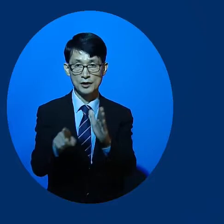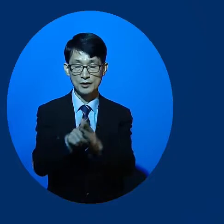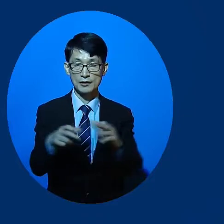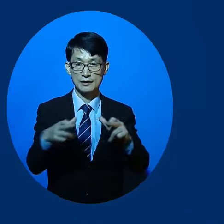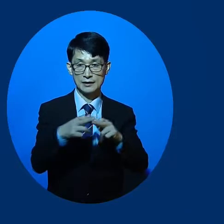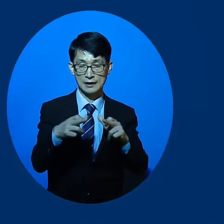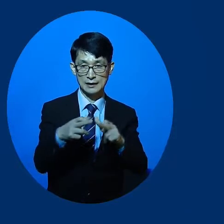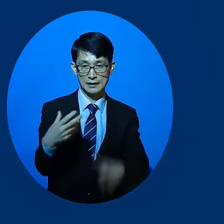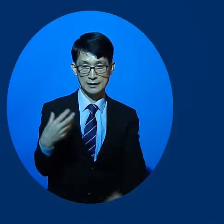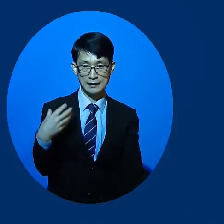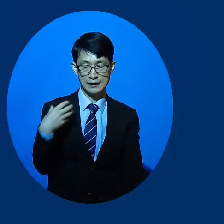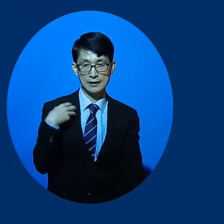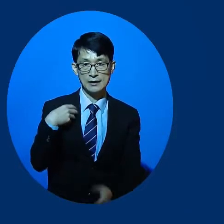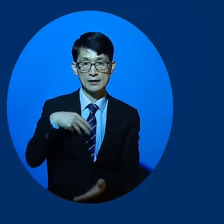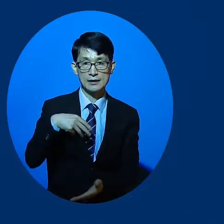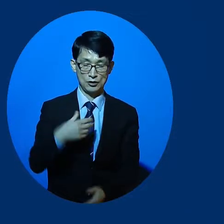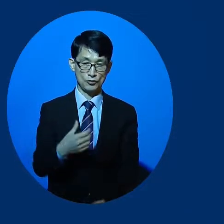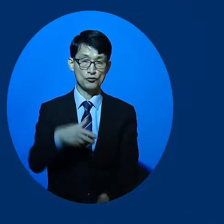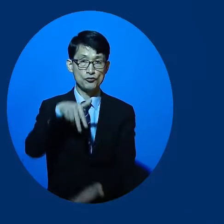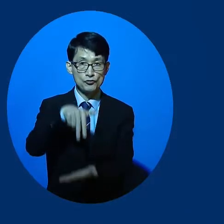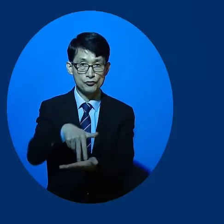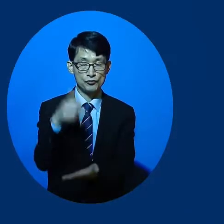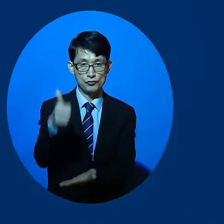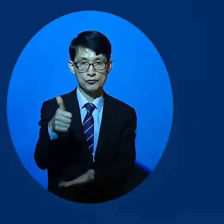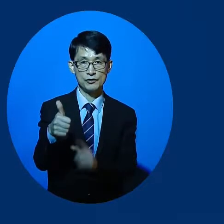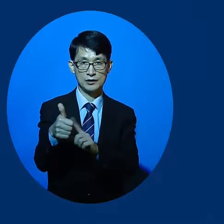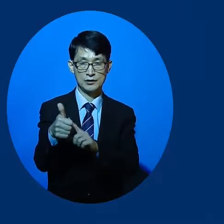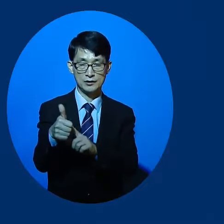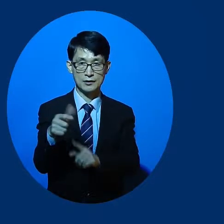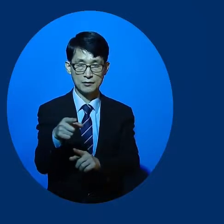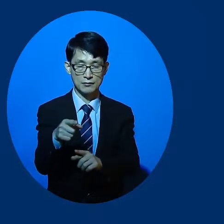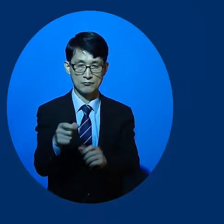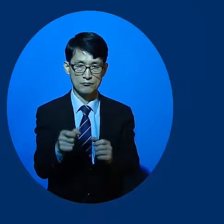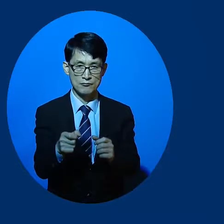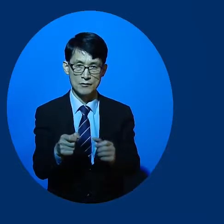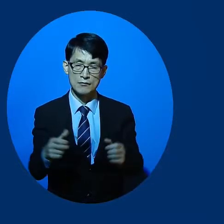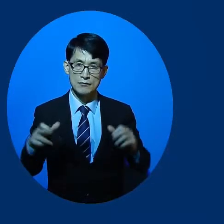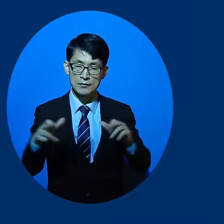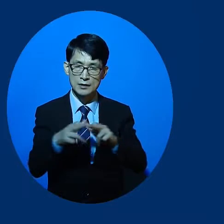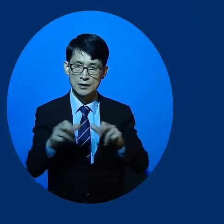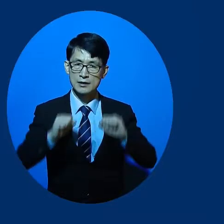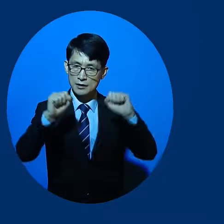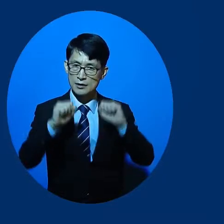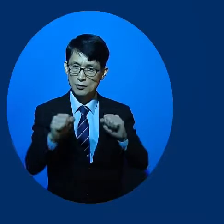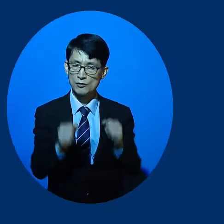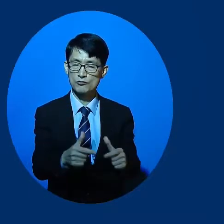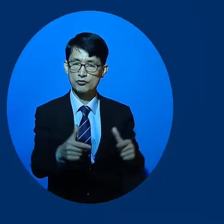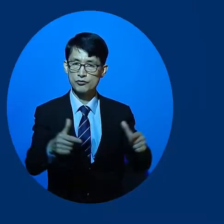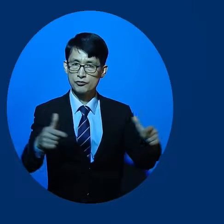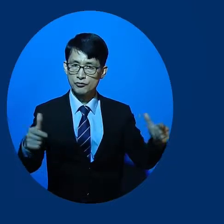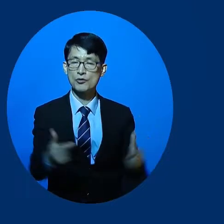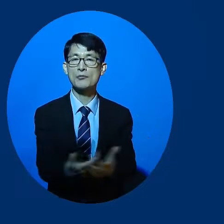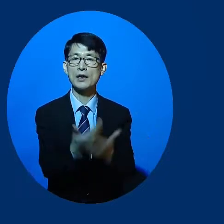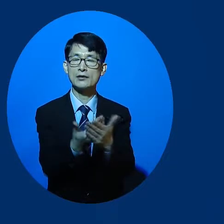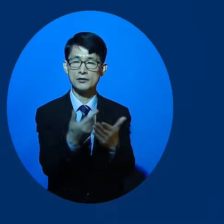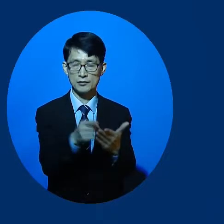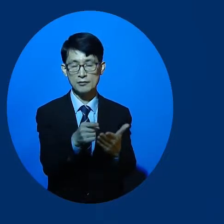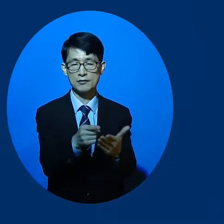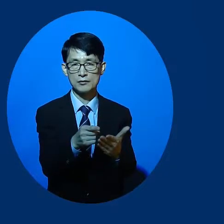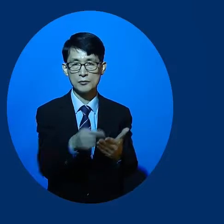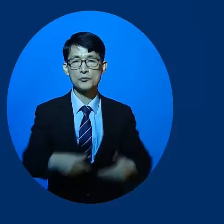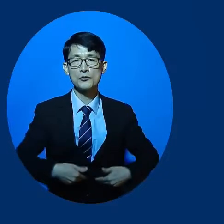즐기는 체육, 장애인과 함께하는 체육이라는 정책 목표를 제시하고 있습니다. 강원도는